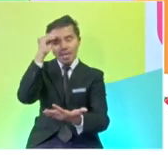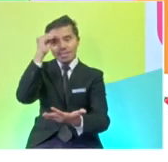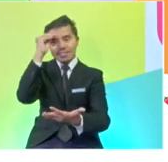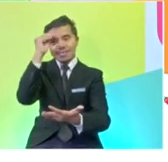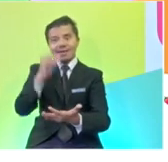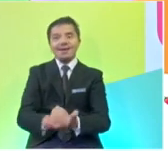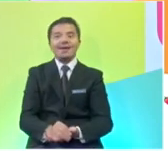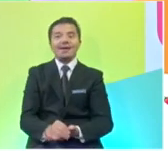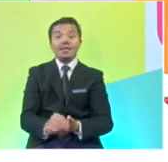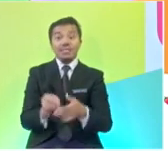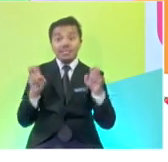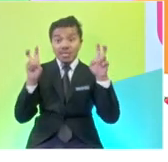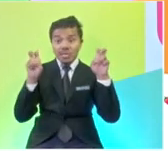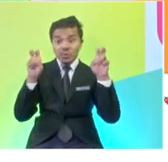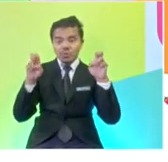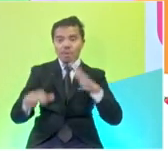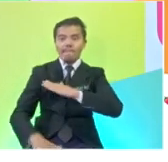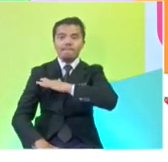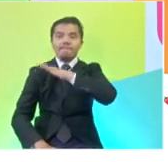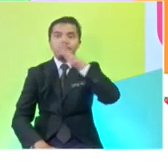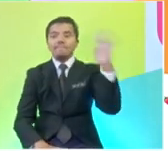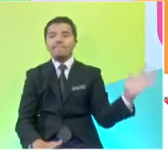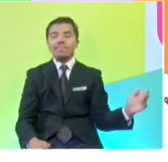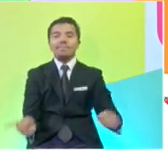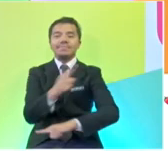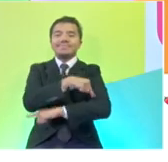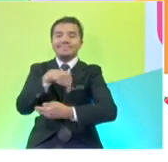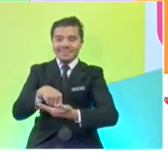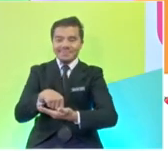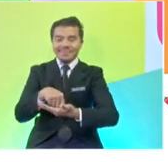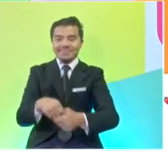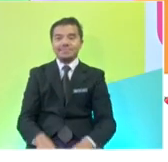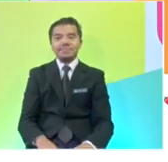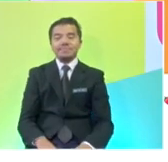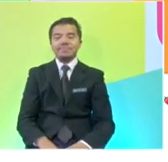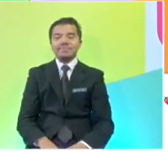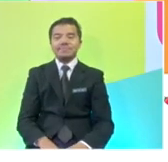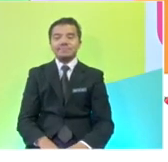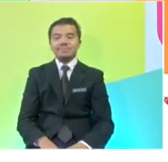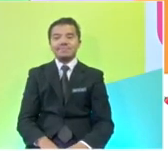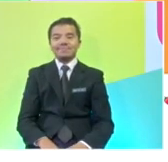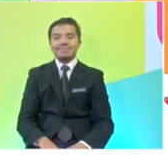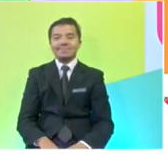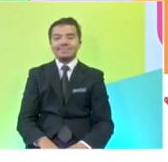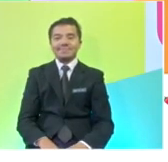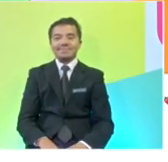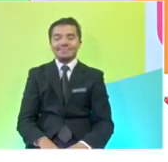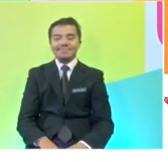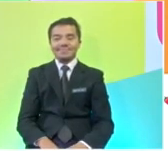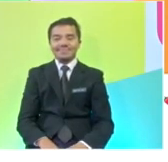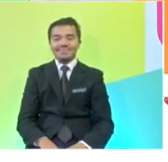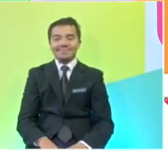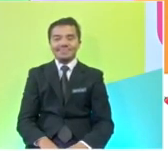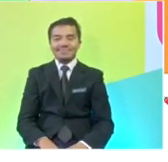sebelum itu cek Gua boleh tahu kita melihat sebentar boleh ya oke murid-murid di rumah jangan kemana-mana kembali lagi bersama